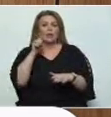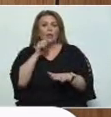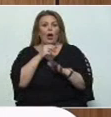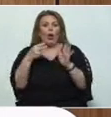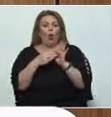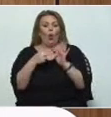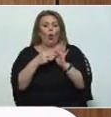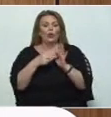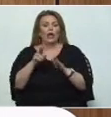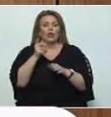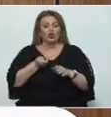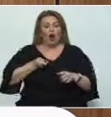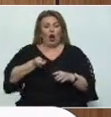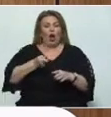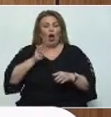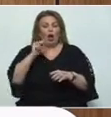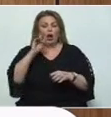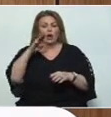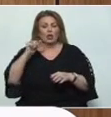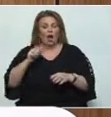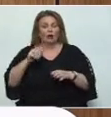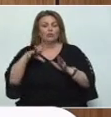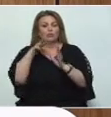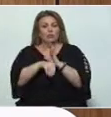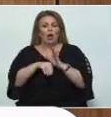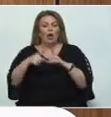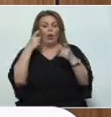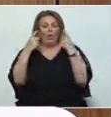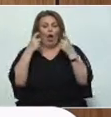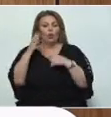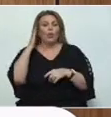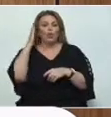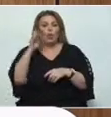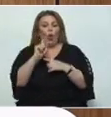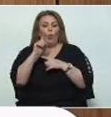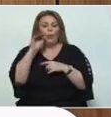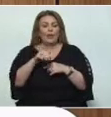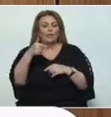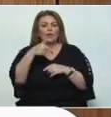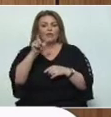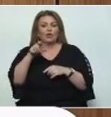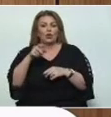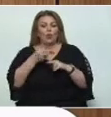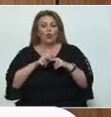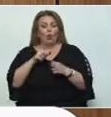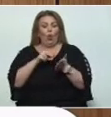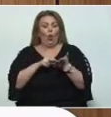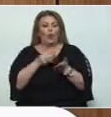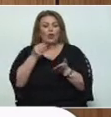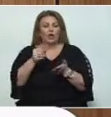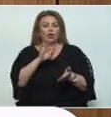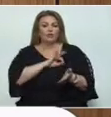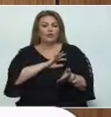ödəniş kartlarında bu məlumatları əldə edə biləcəklər. 11 minədək vətəndaşımız bu ödənişlərdən